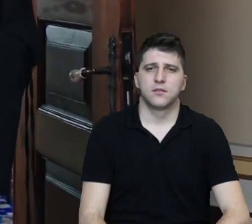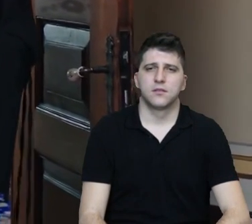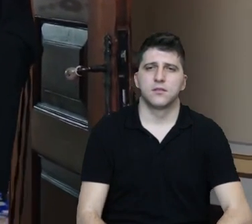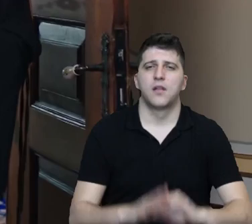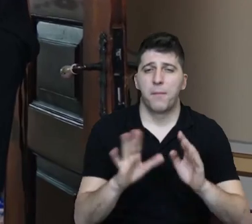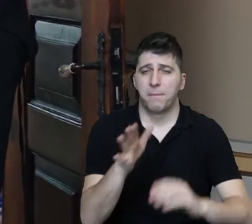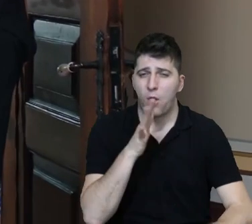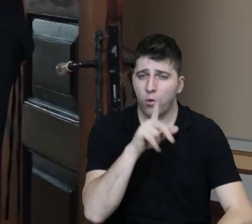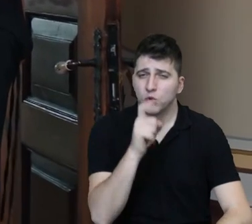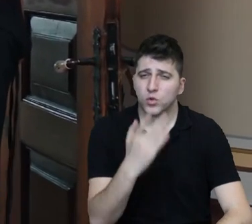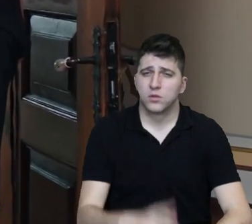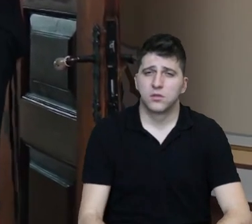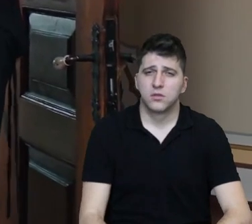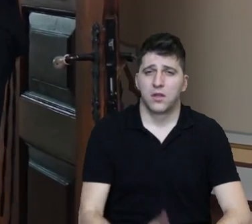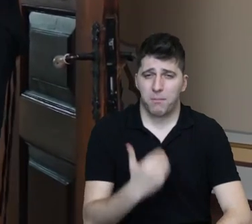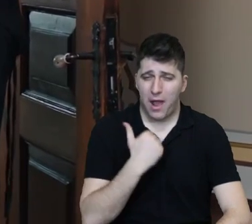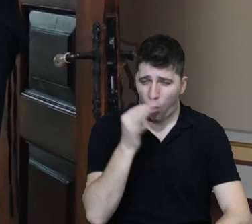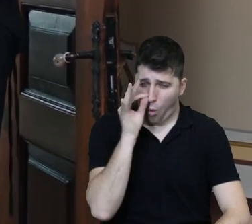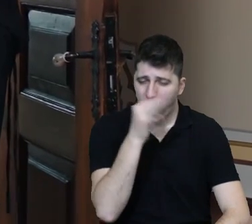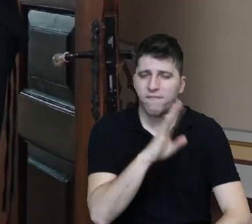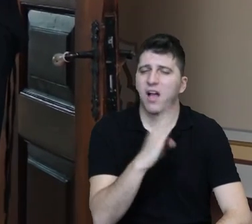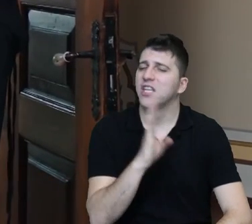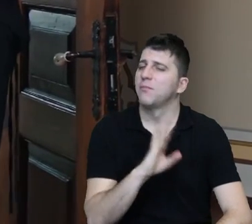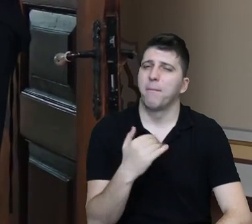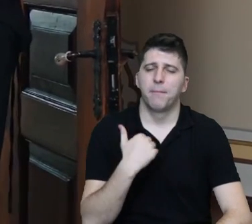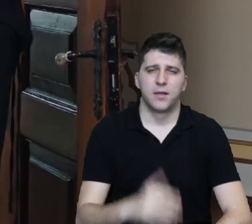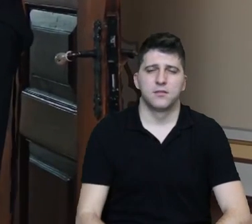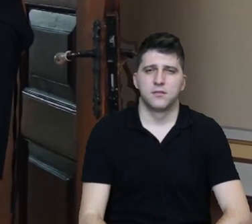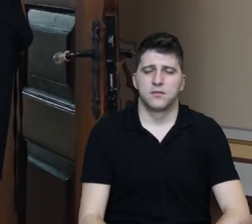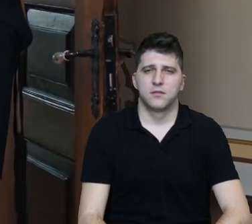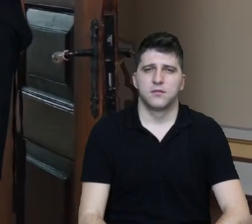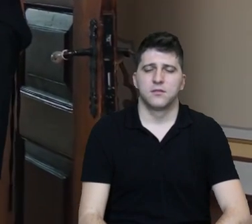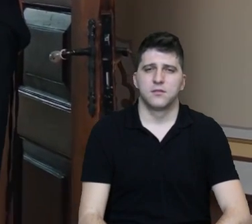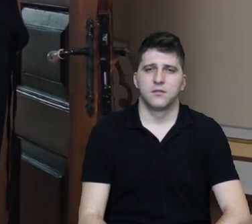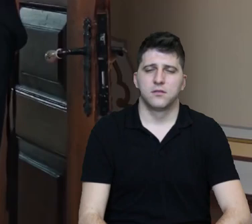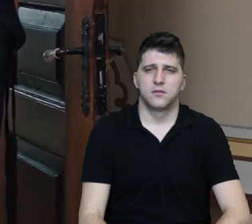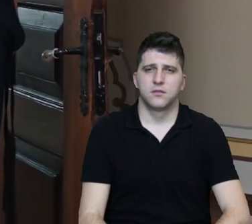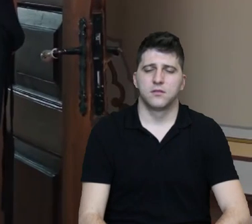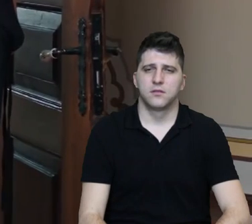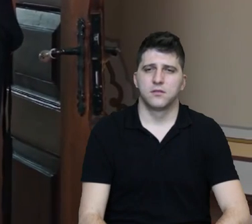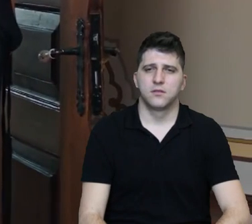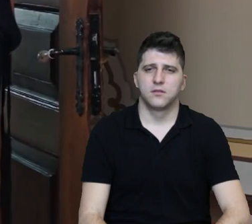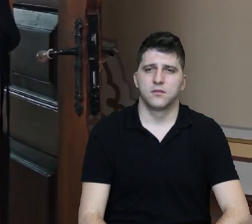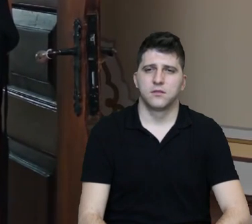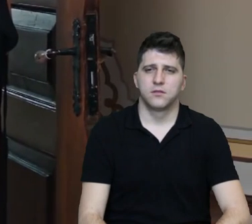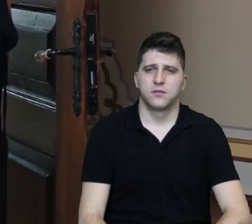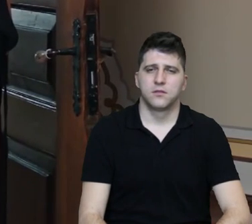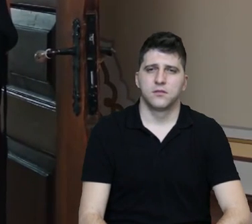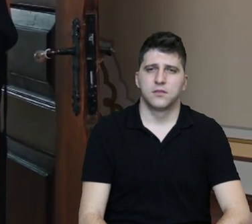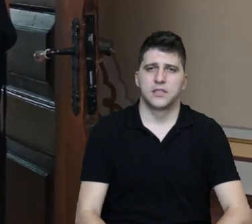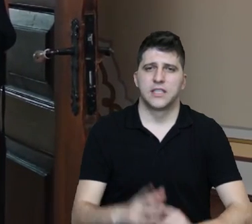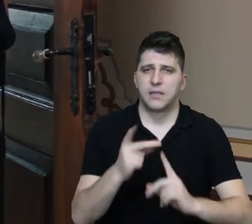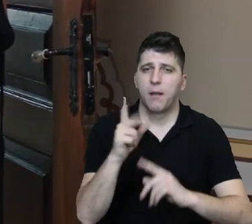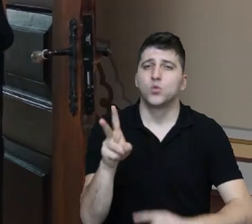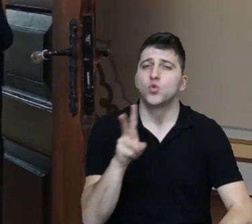Ama biliyor musun? Ben kolay kolay vazgeçmeyeceğim. Buruk gülümseyerek fotoğrafı okşadı.